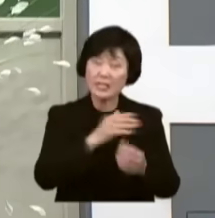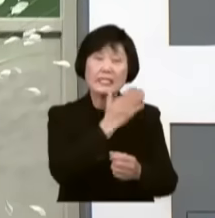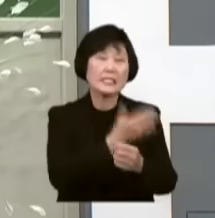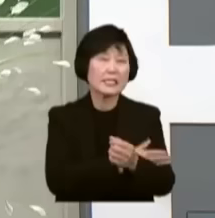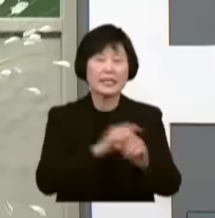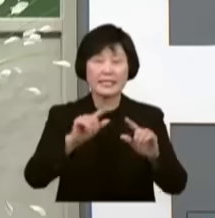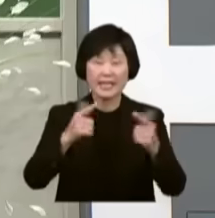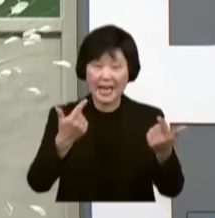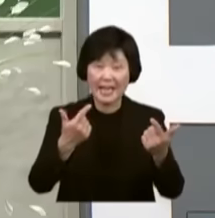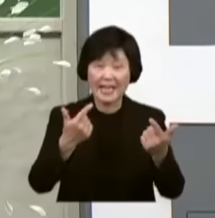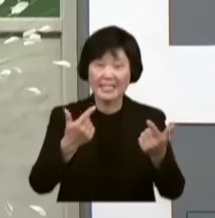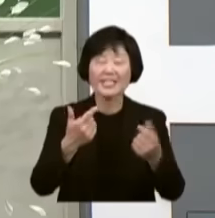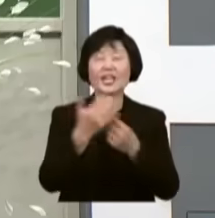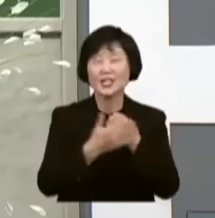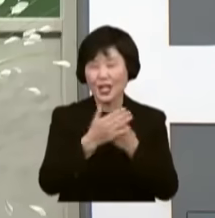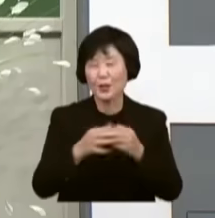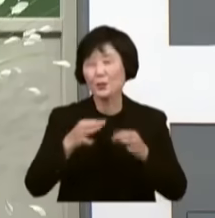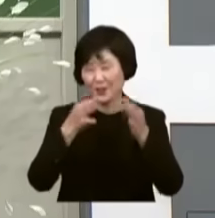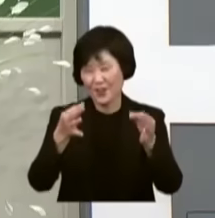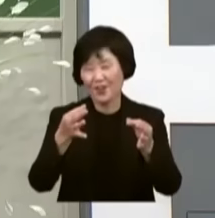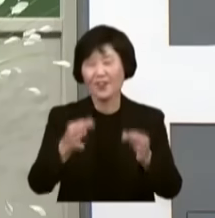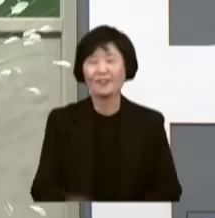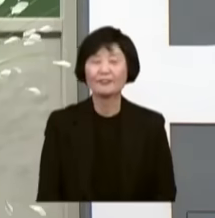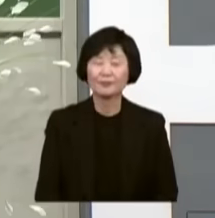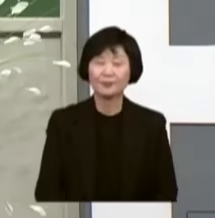자, 기도 제목 우리 따님부터. 예. 수민 씨. 저는